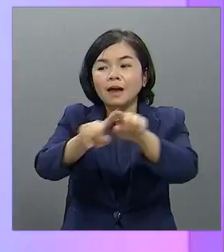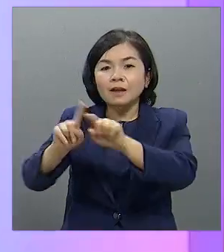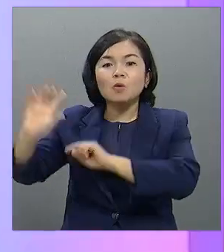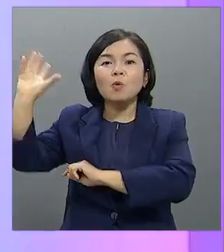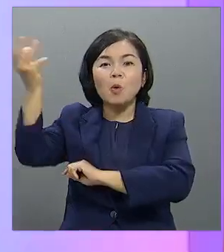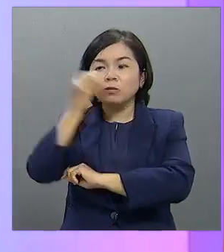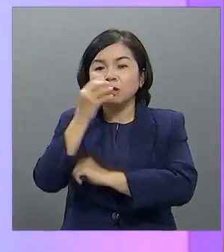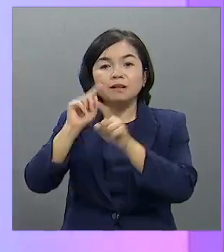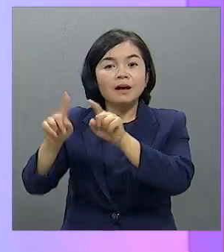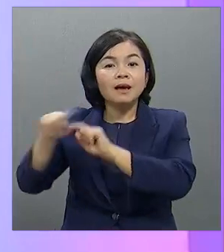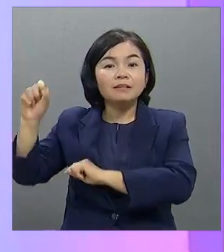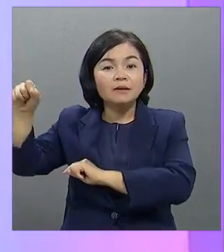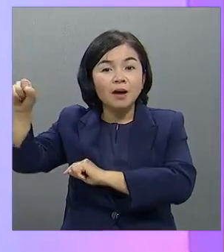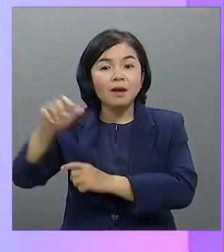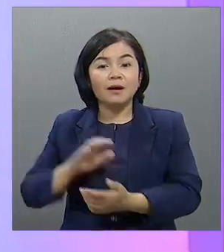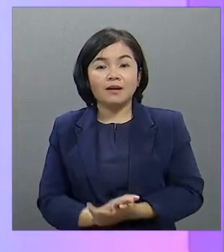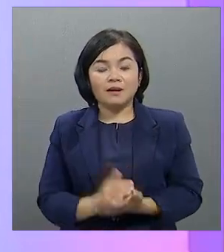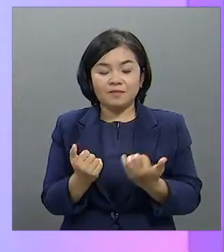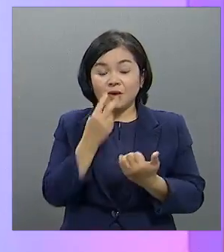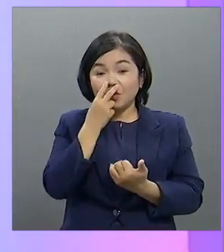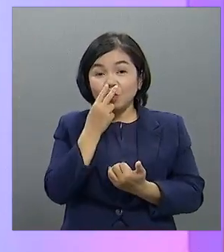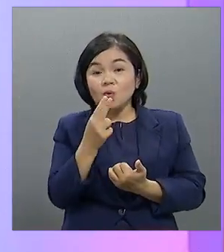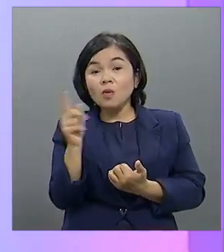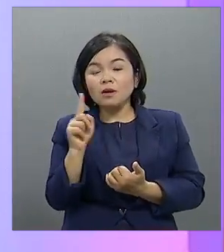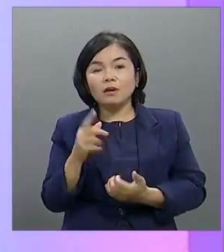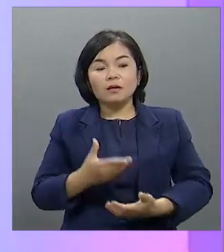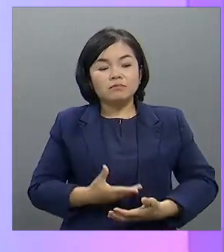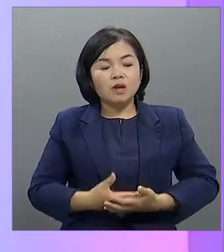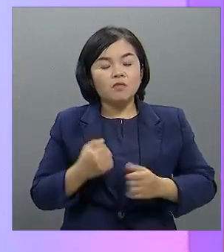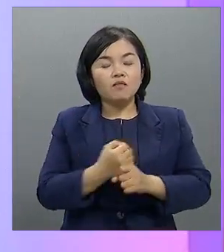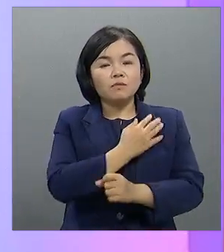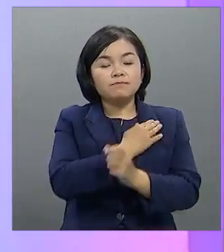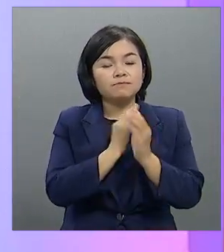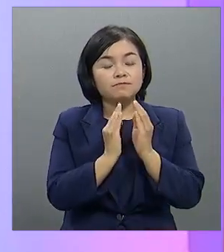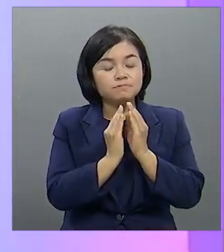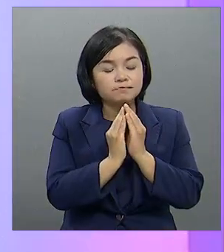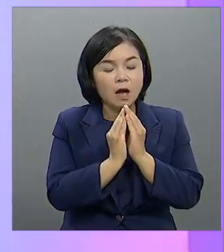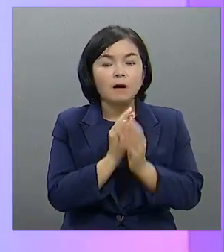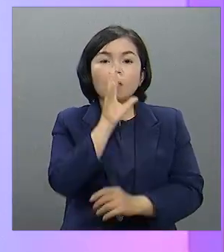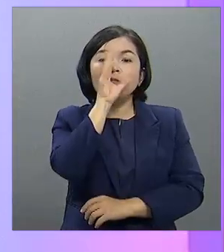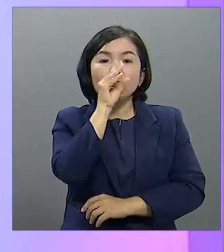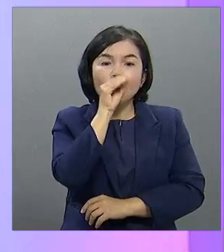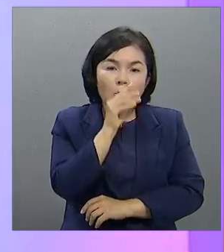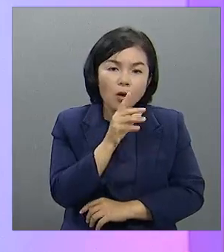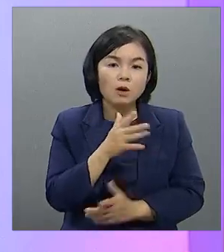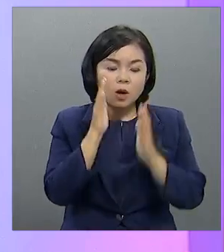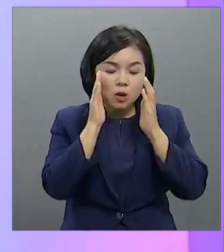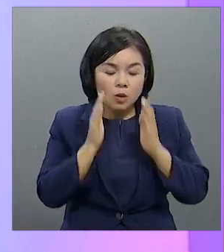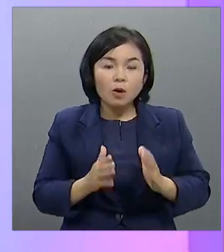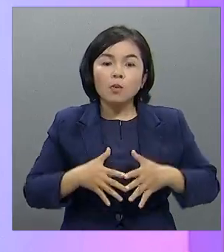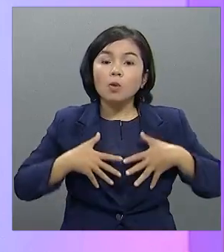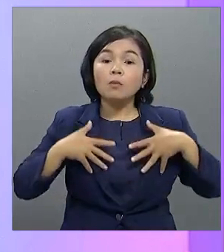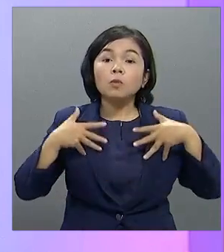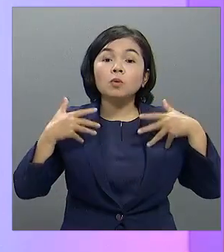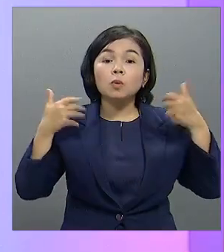ราวต่อมานะครับพาไปกันที่เรื่องของธรรมะธรรมโมกันบ้าง ค ือปกติคุณผู้ชมเวลาพูดถึงเรื่องว่าคนเรามีความสุขกับอะไรบางอย่างเนี่ย